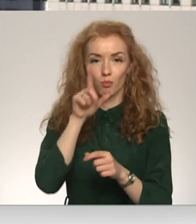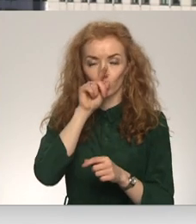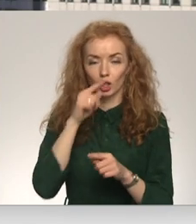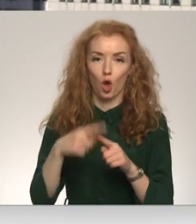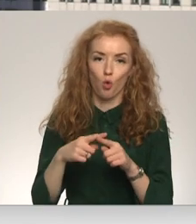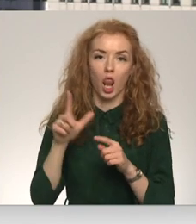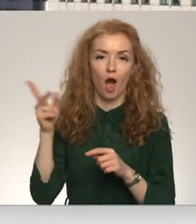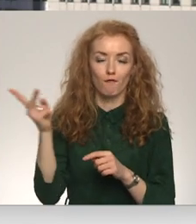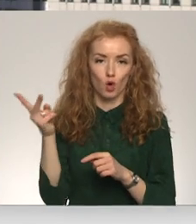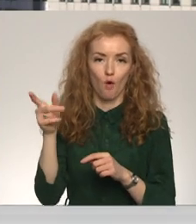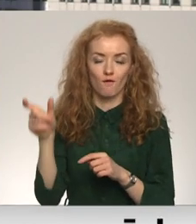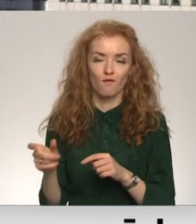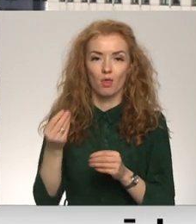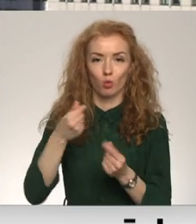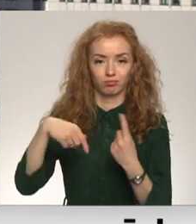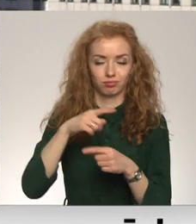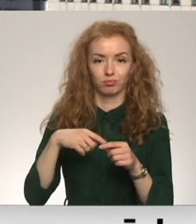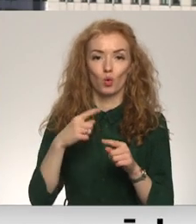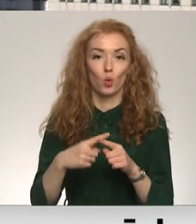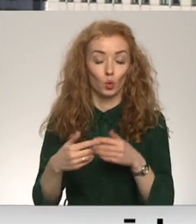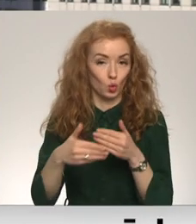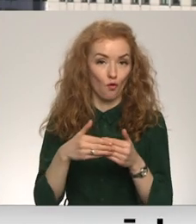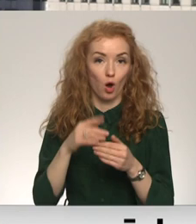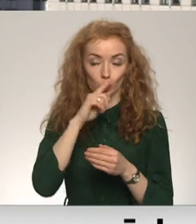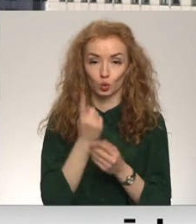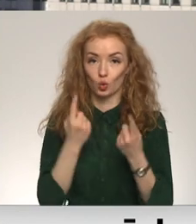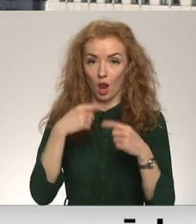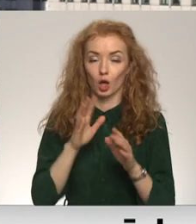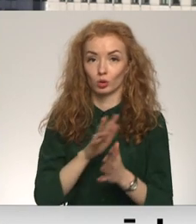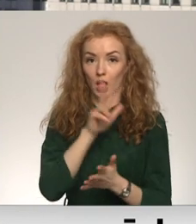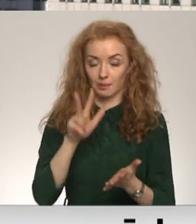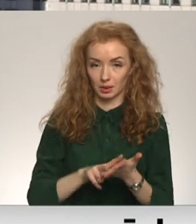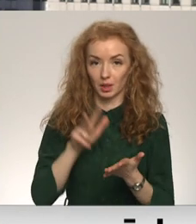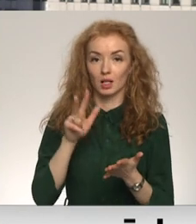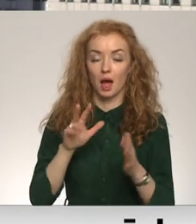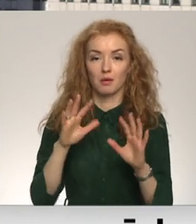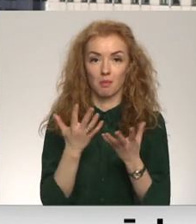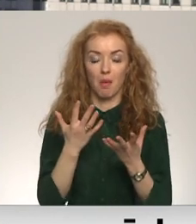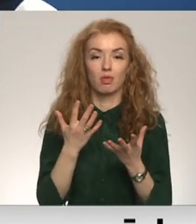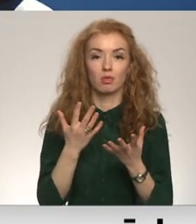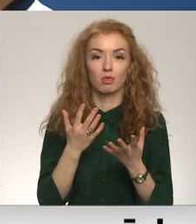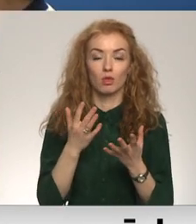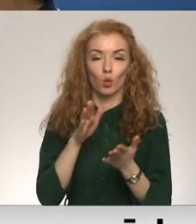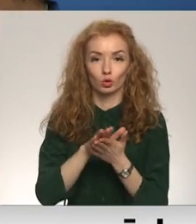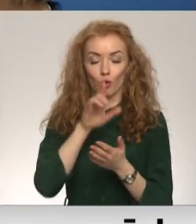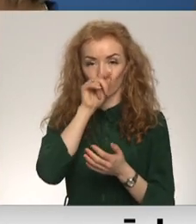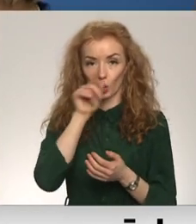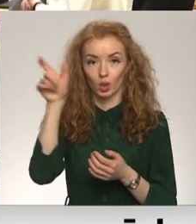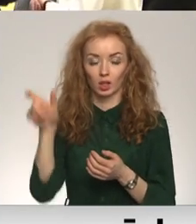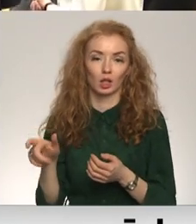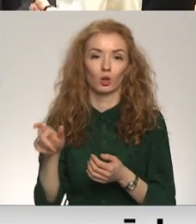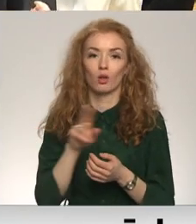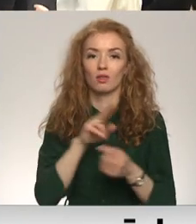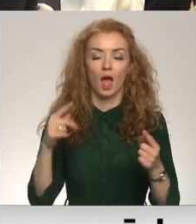jauno sankciju paketi, kas tad tuvāko stundu laikā arī tiks apstiprināta. Bet, nu, jāteic, ka uz Putinu un Lavrovu neatieksies